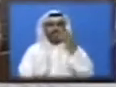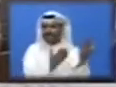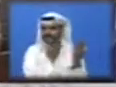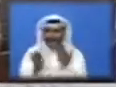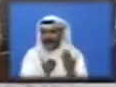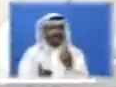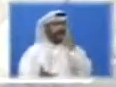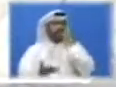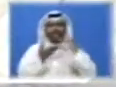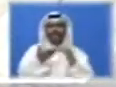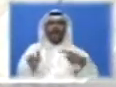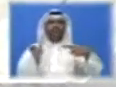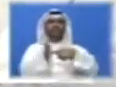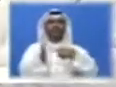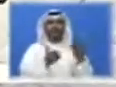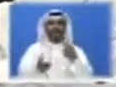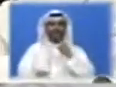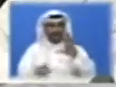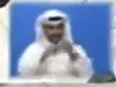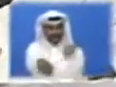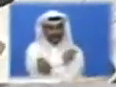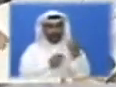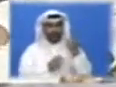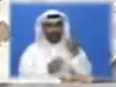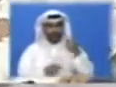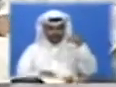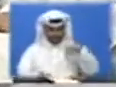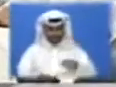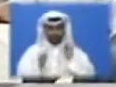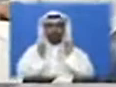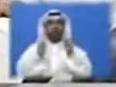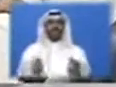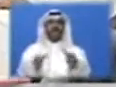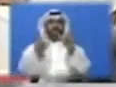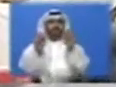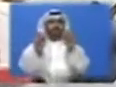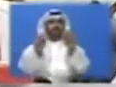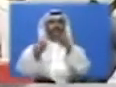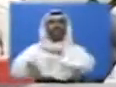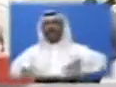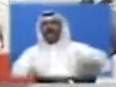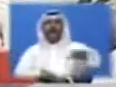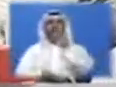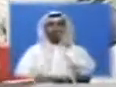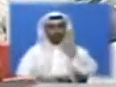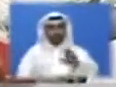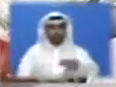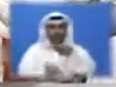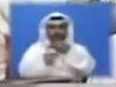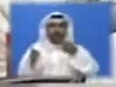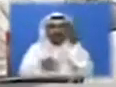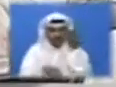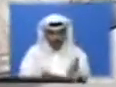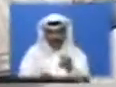والدراسية في كلية الآداب. أسبوع ذوي الإعاقة من الأسابيع التي تحظى باهتمام كبير من قبل كافة الجهات الموجودة داخل